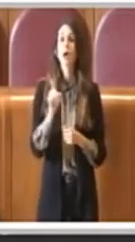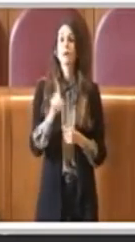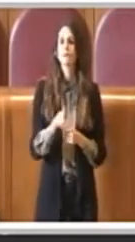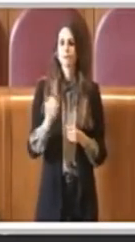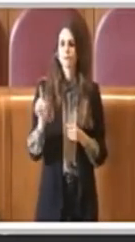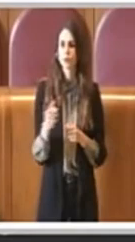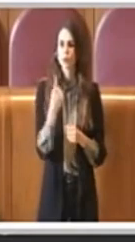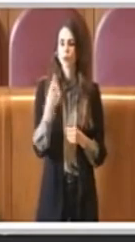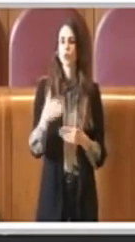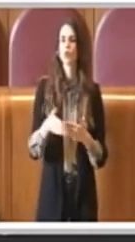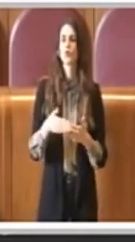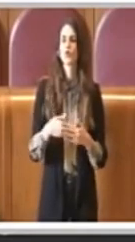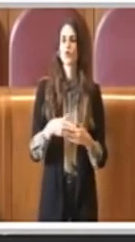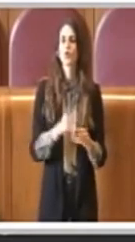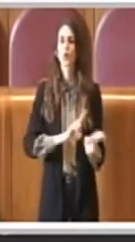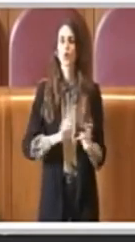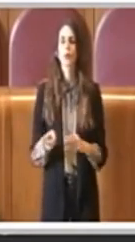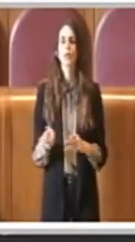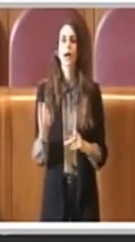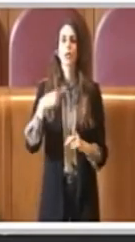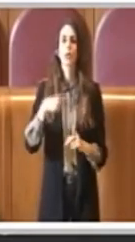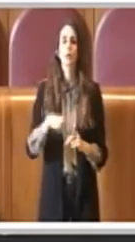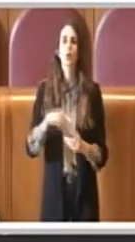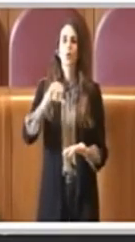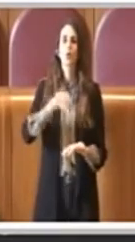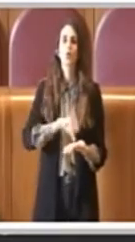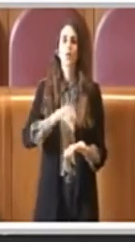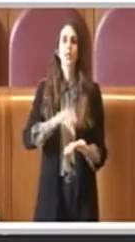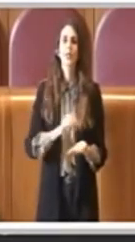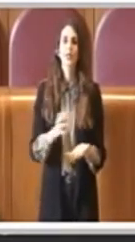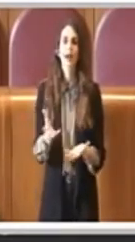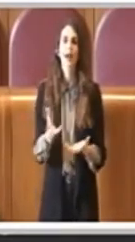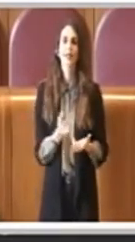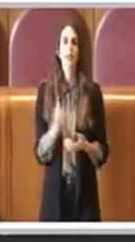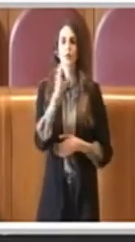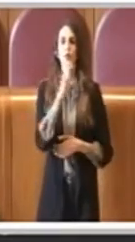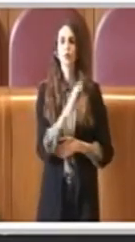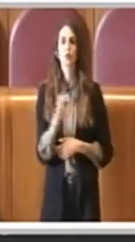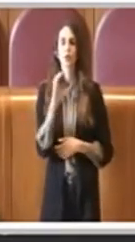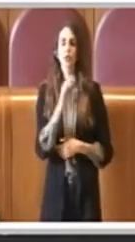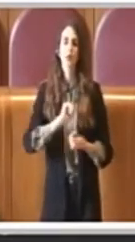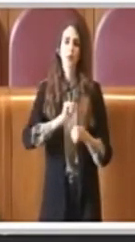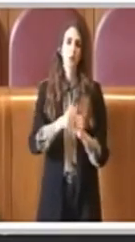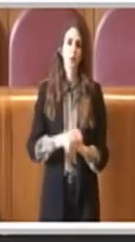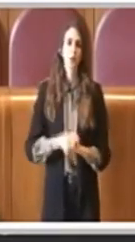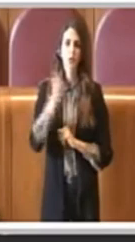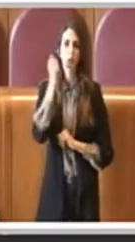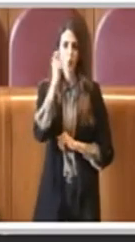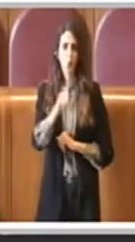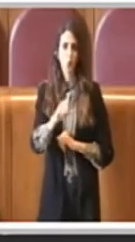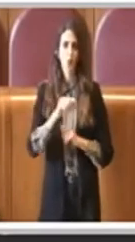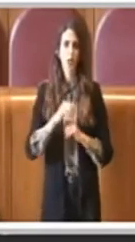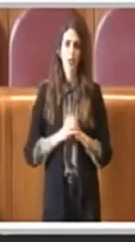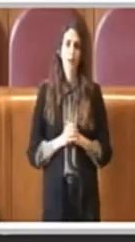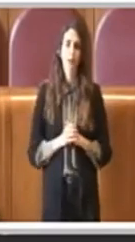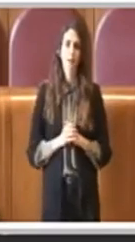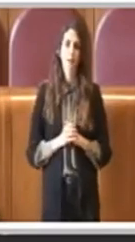ospedali e siti di attrazione turistica, sportiva e culturali.